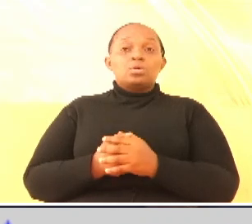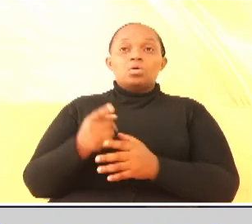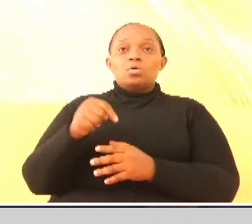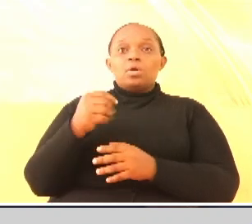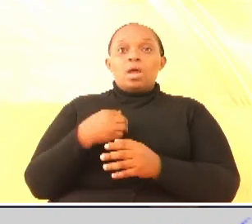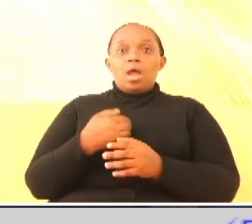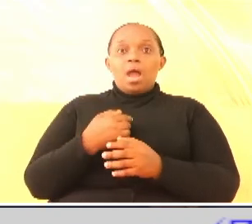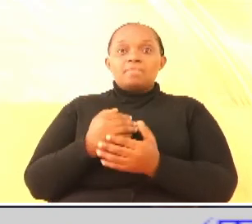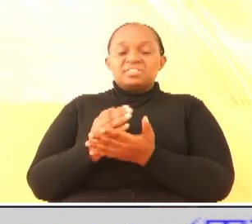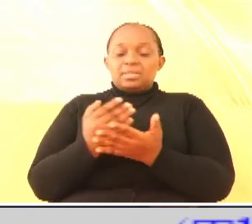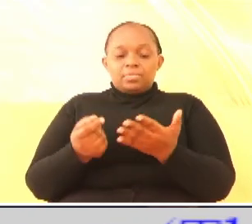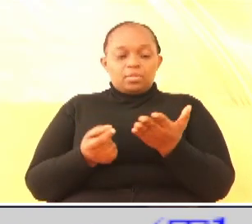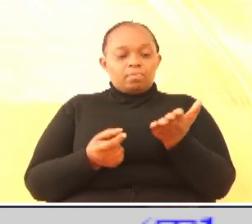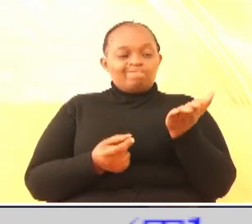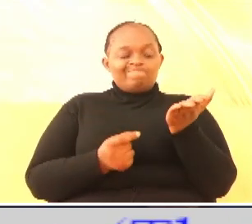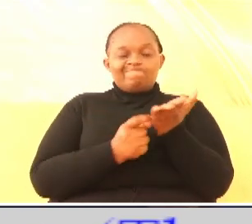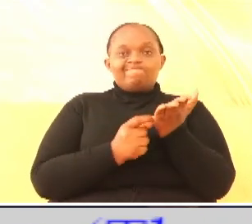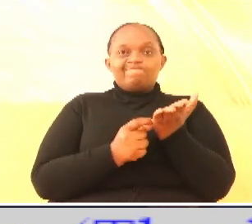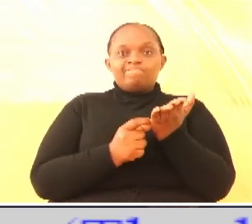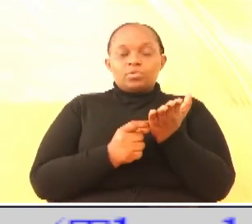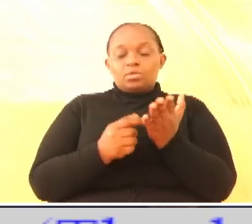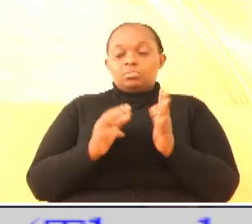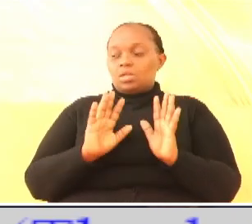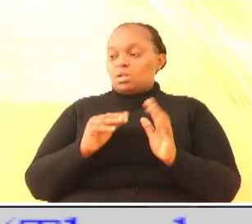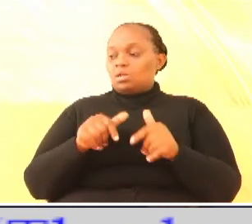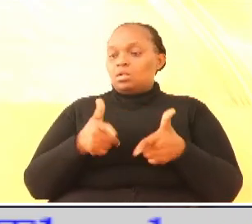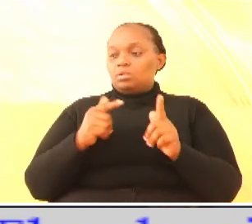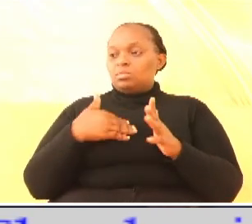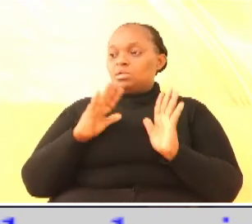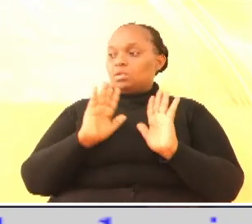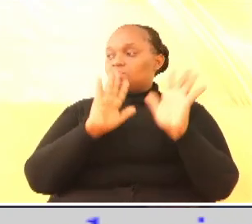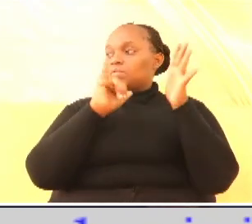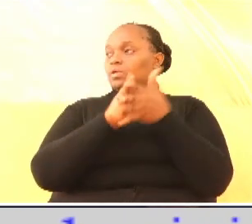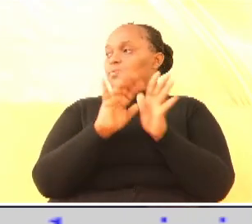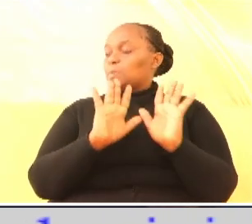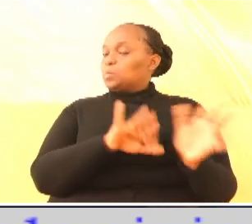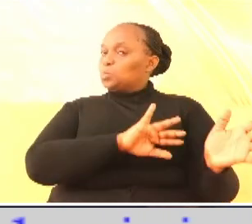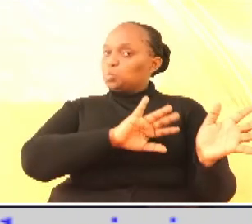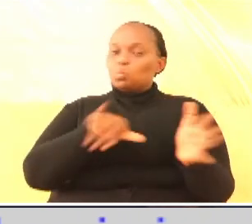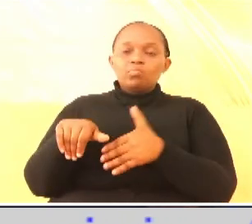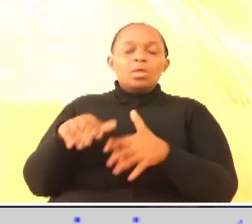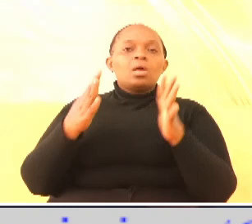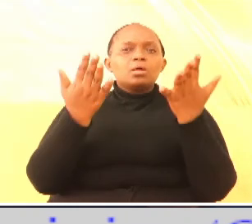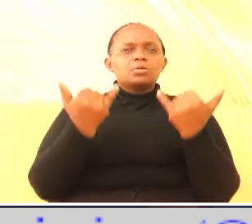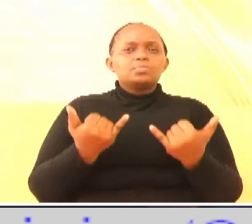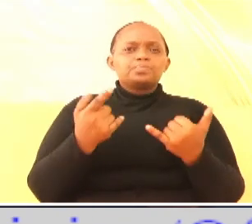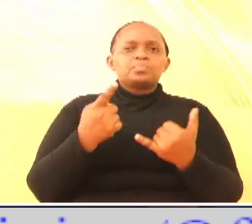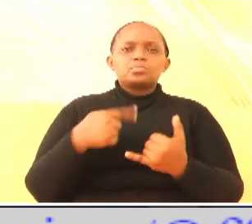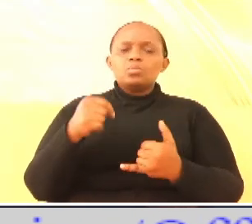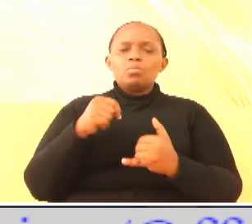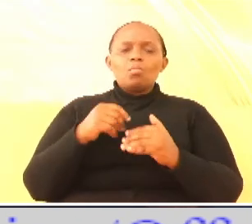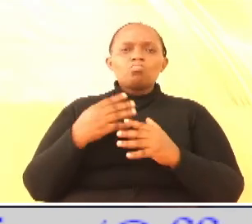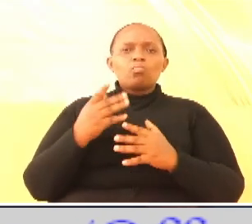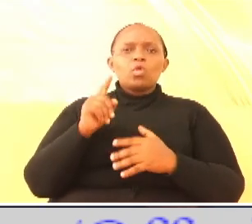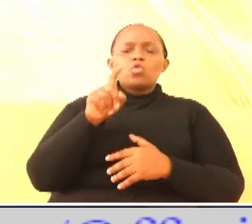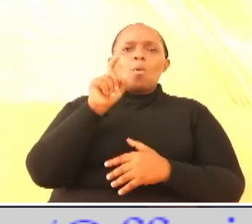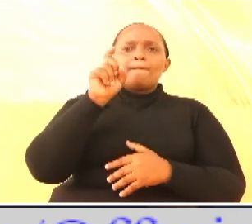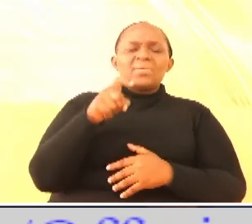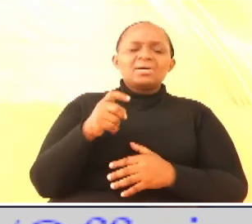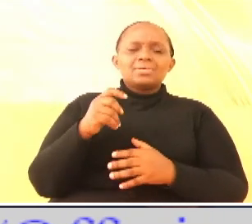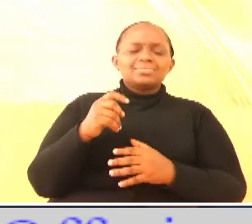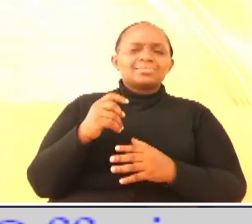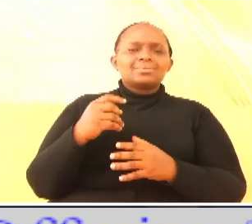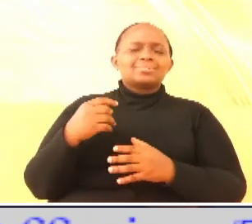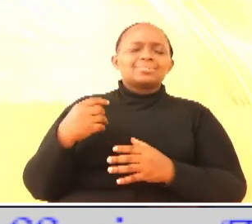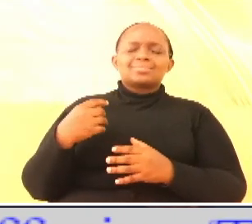Tutaniachana na hayo. Hiyo ni Reverend Murege. Bwana Yesu asifiwe. Kujikana nini? Nafsi.